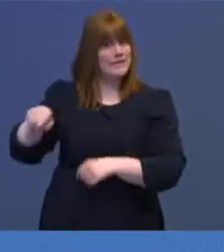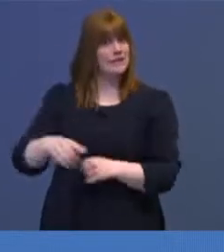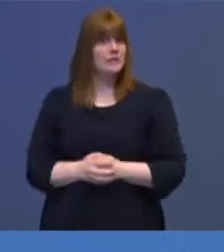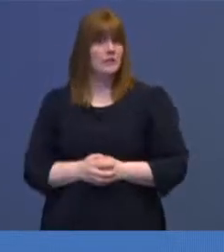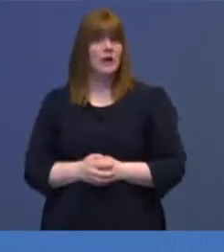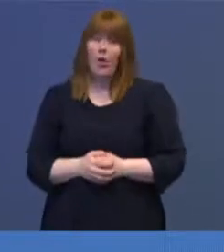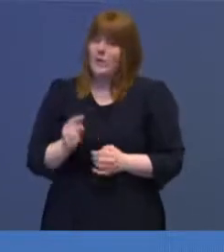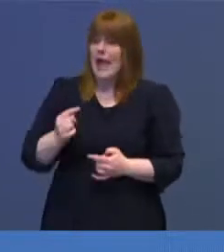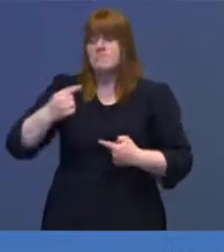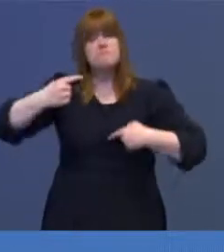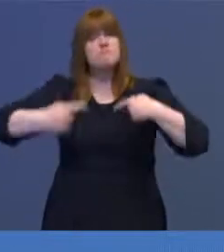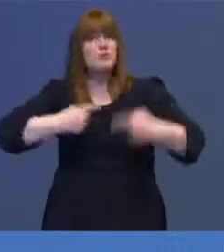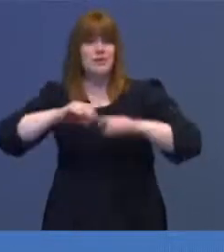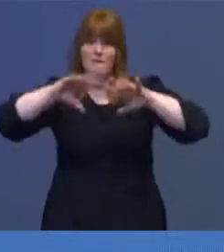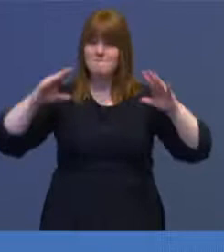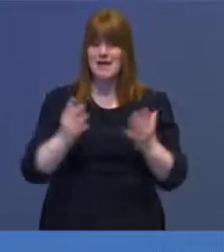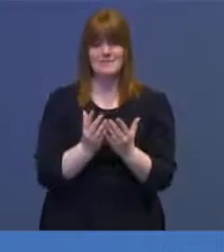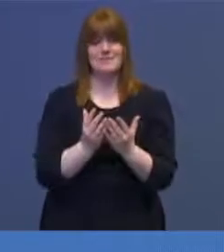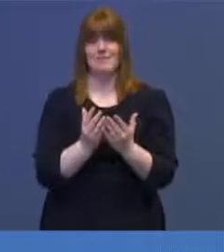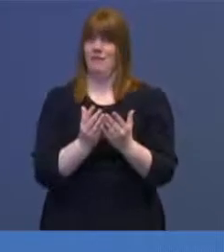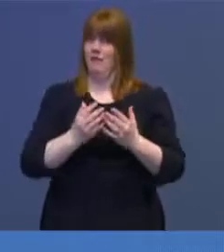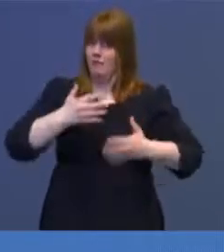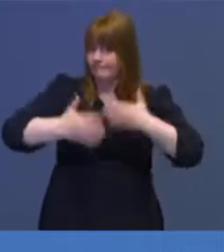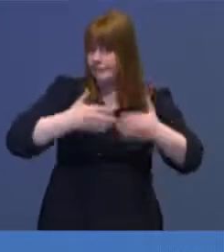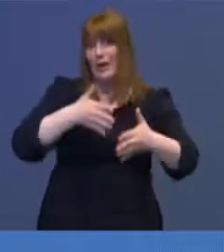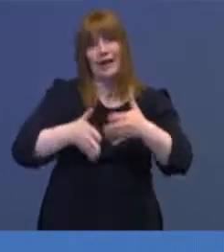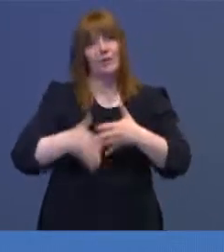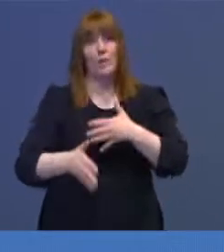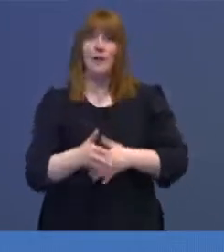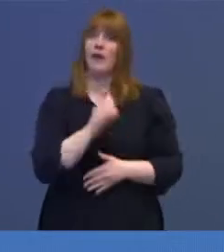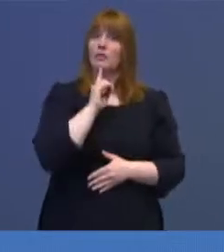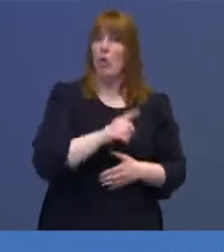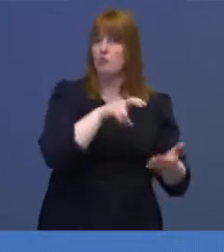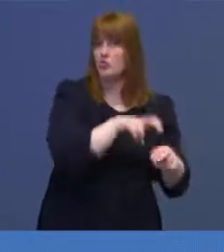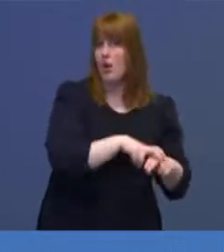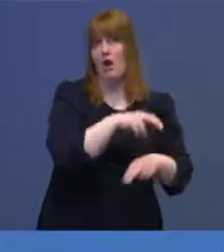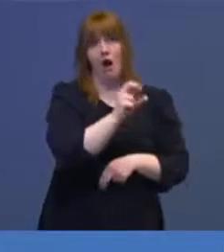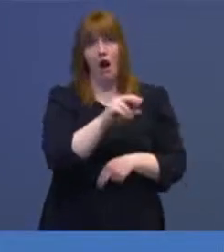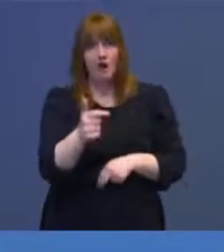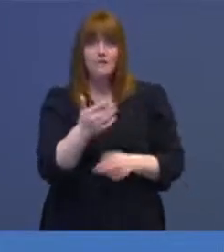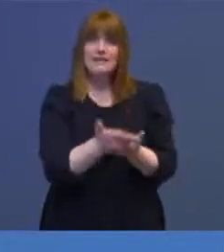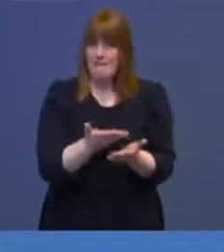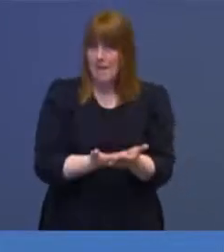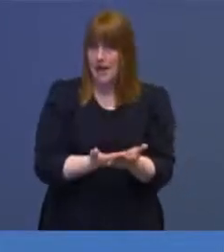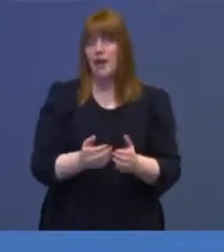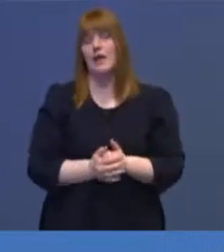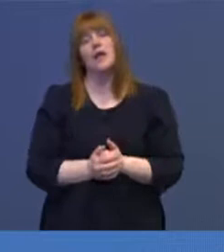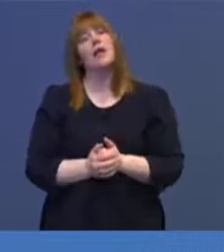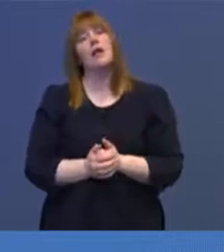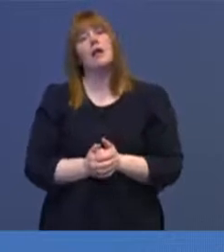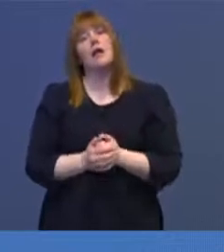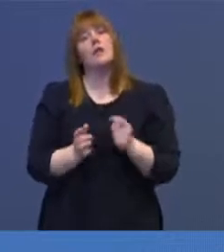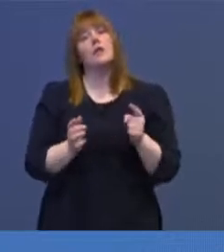verden fra tid til annen går grundig inn i, gjennom domstolen i Haag, andre type tribunaler. Så la meg si det sånn, politiske ledere